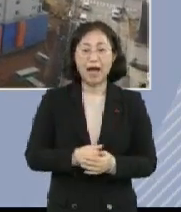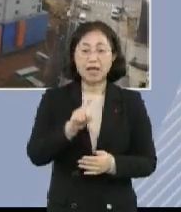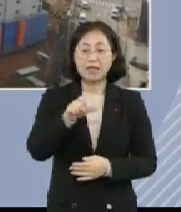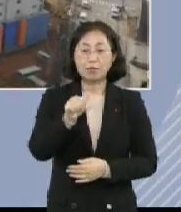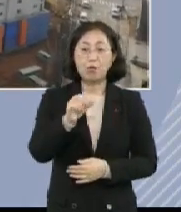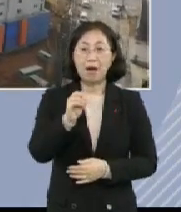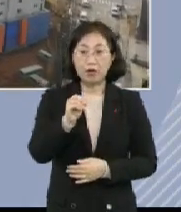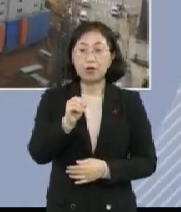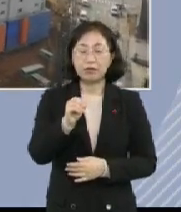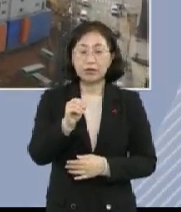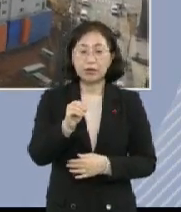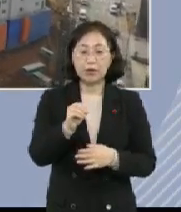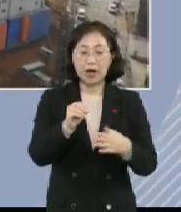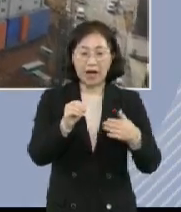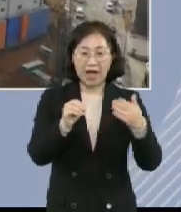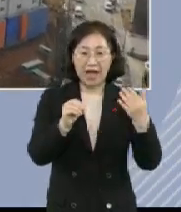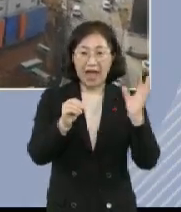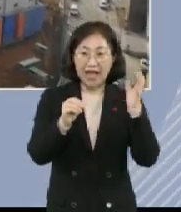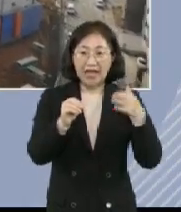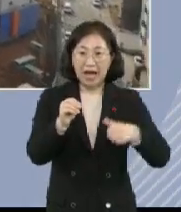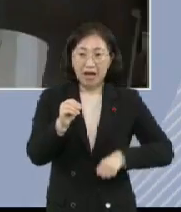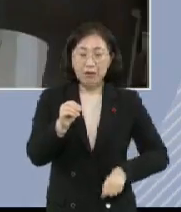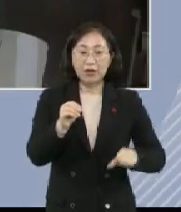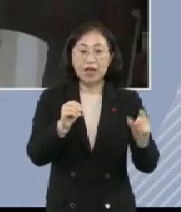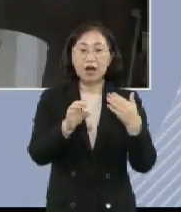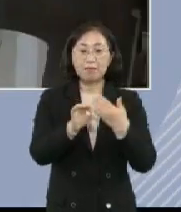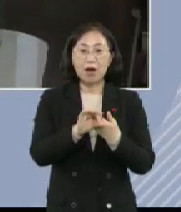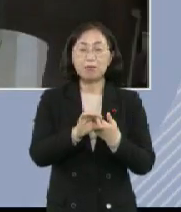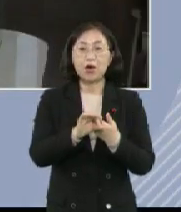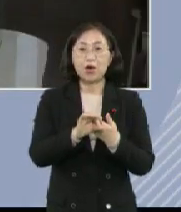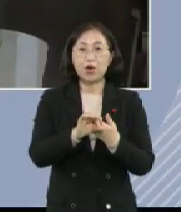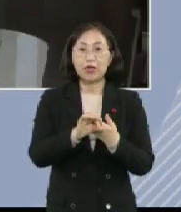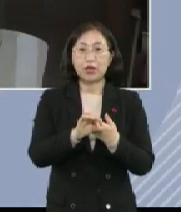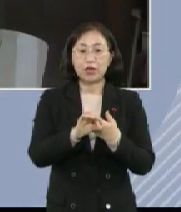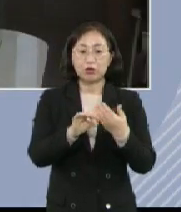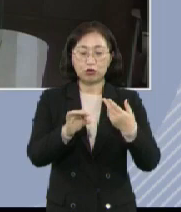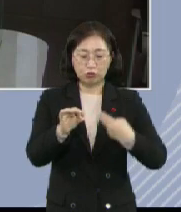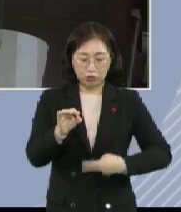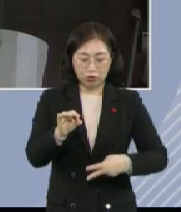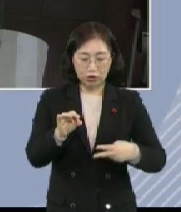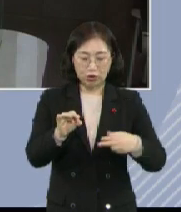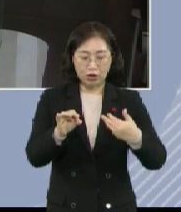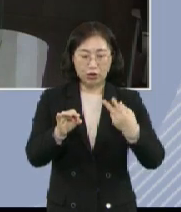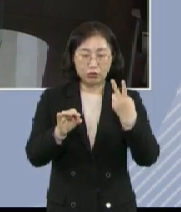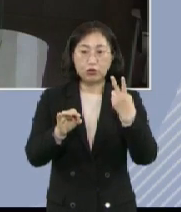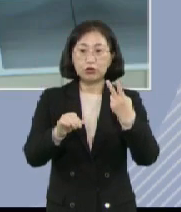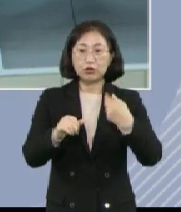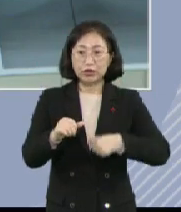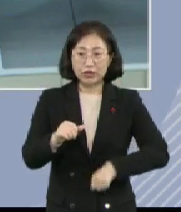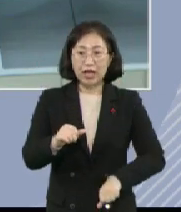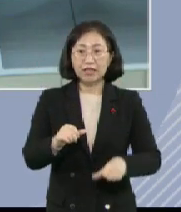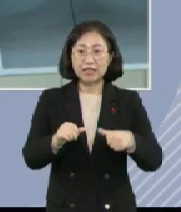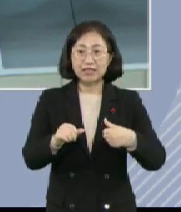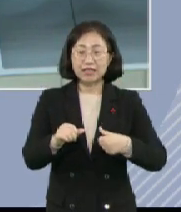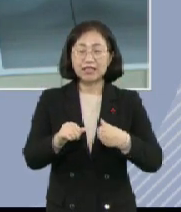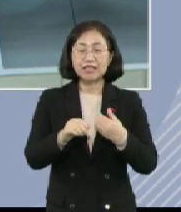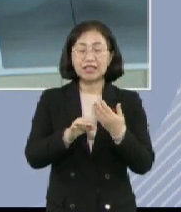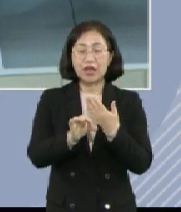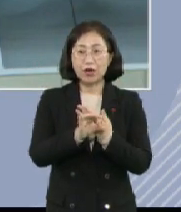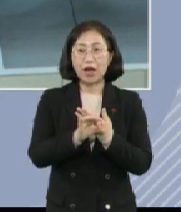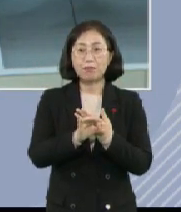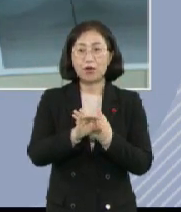한 명 태우면 15만 원의 절반을 충남이 부담하고 두 명이 태우면 전액이 부담하는 제도가 충남의 더 행복한 주택